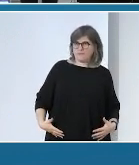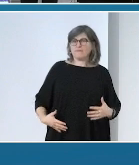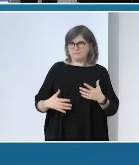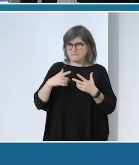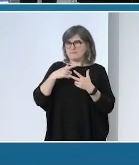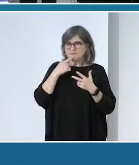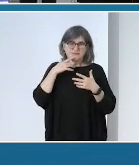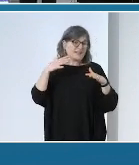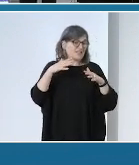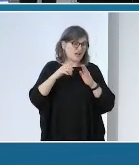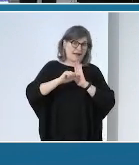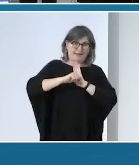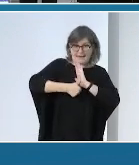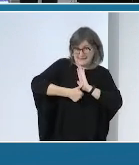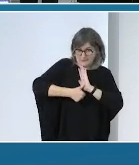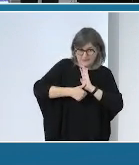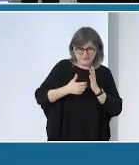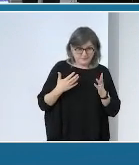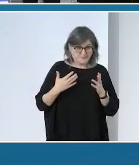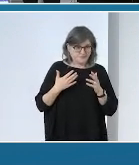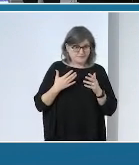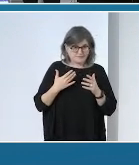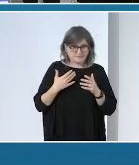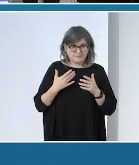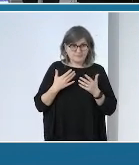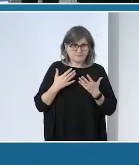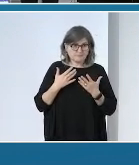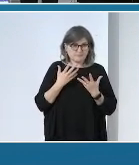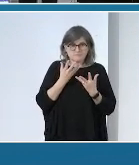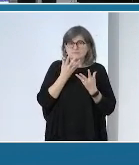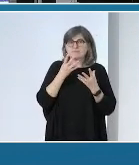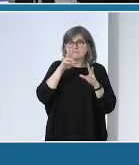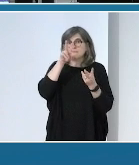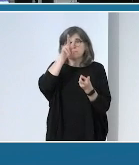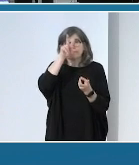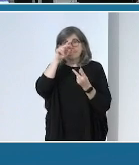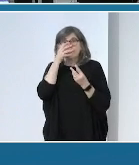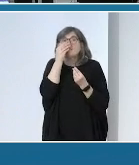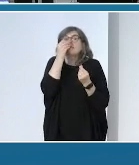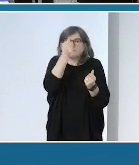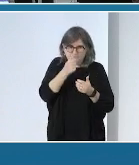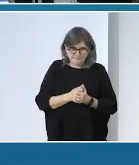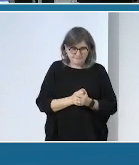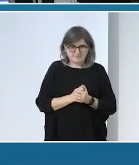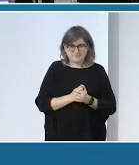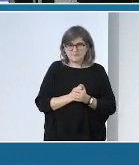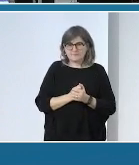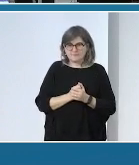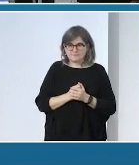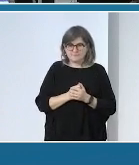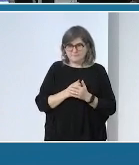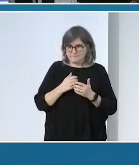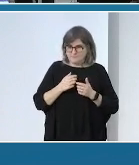avec l'identité que peut avoir la proprioception et donc le sens vestibulaire, avec le développement de